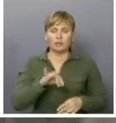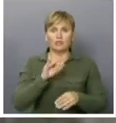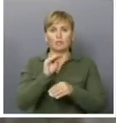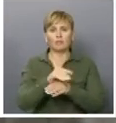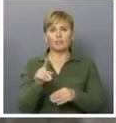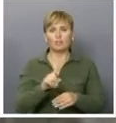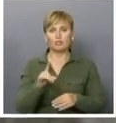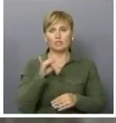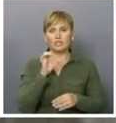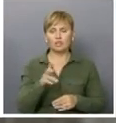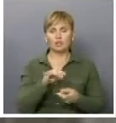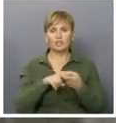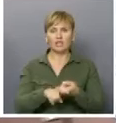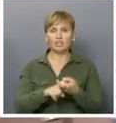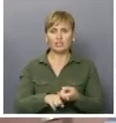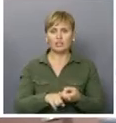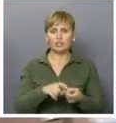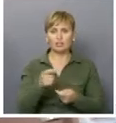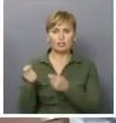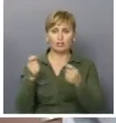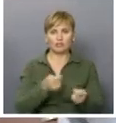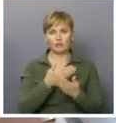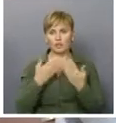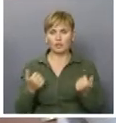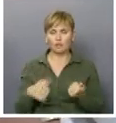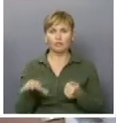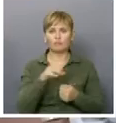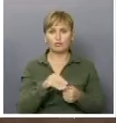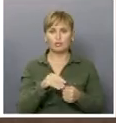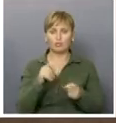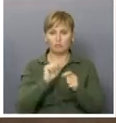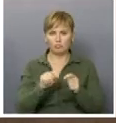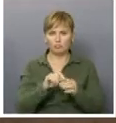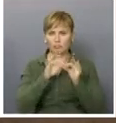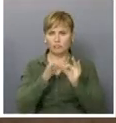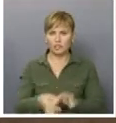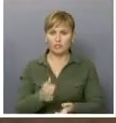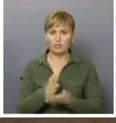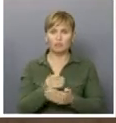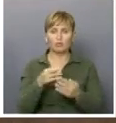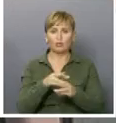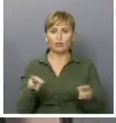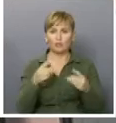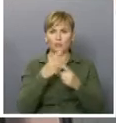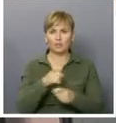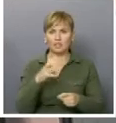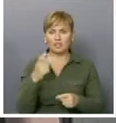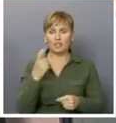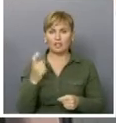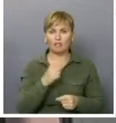добавляют, что риска заражения от завезенных товаров нет. Все они проходят тщательную проверку. По данным Министерства национальной